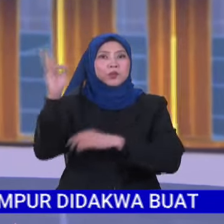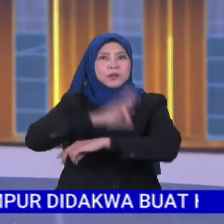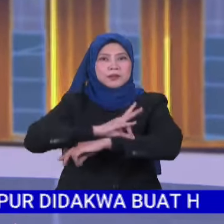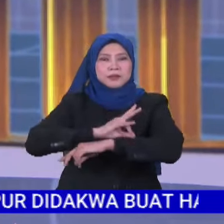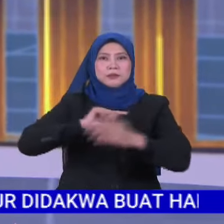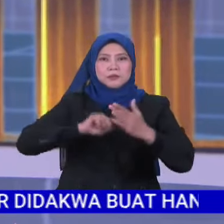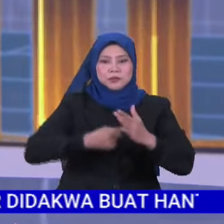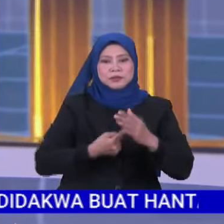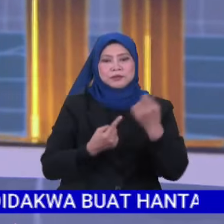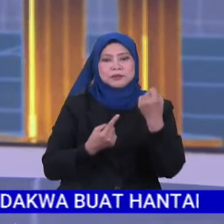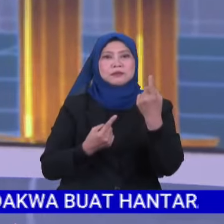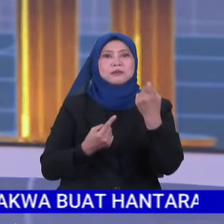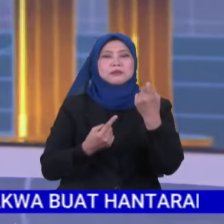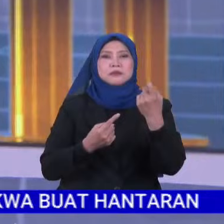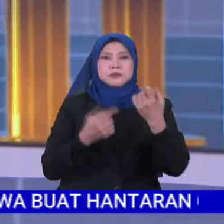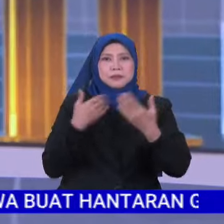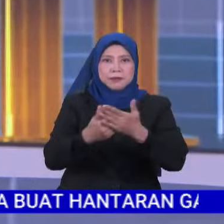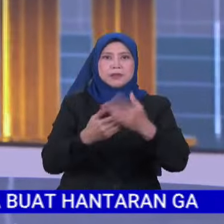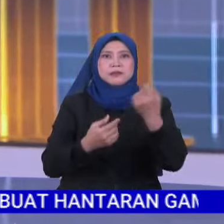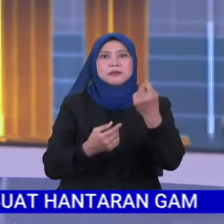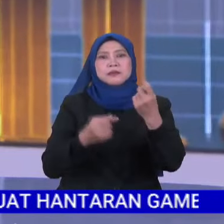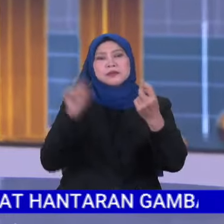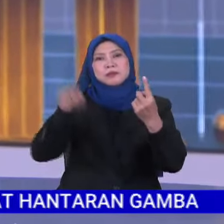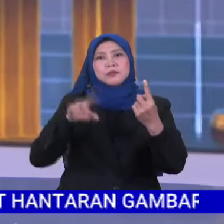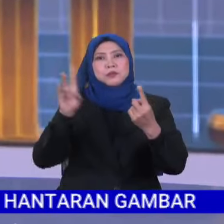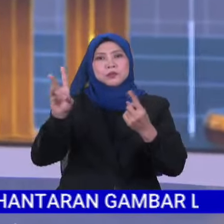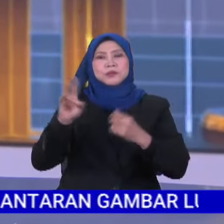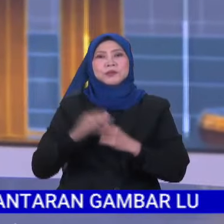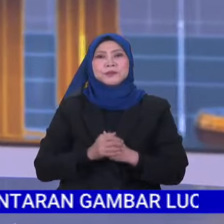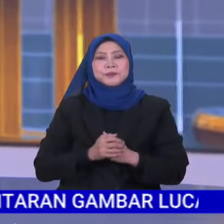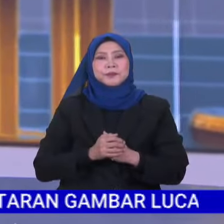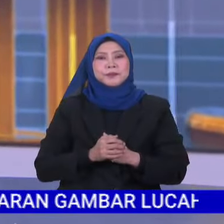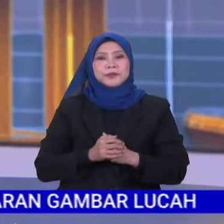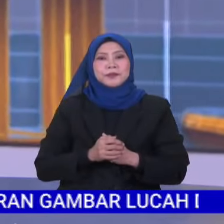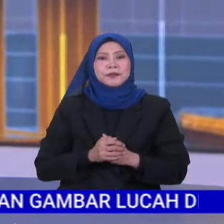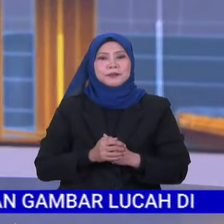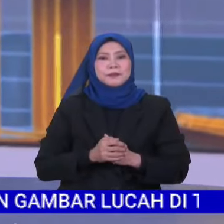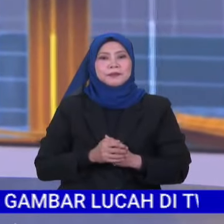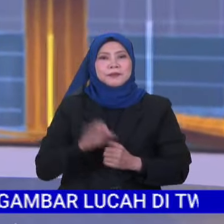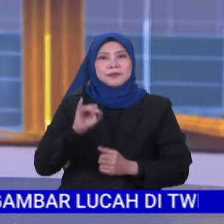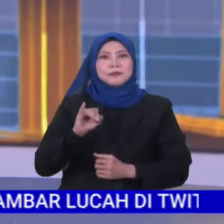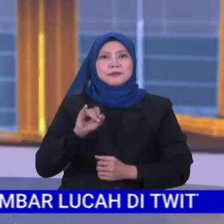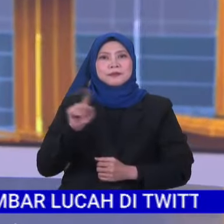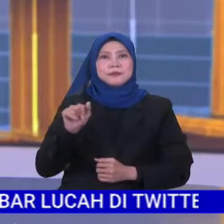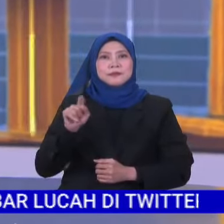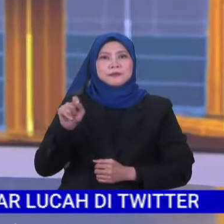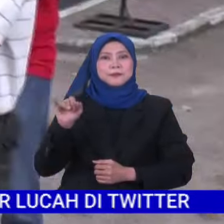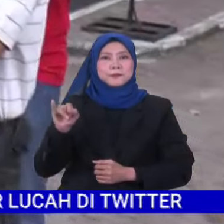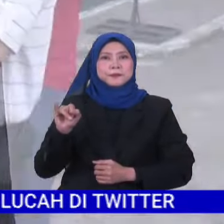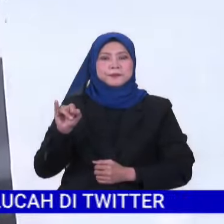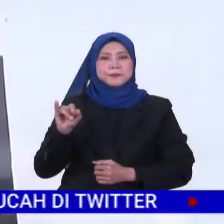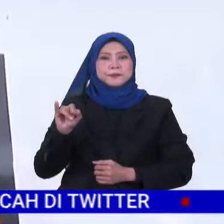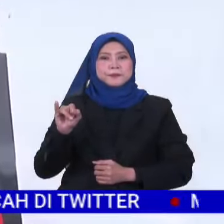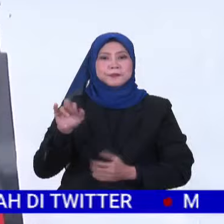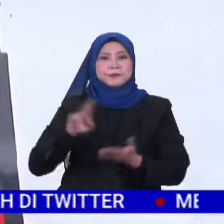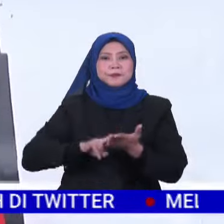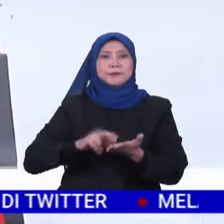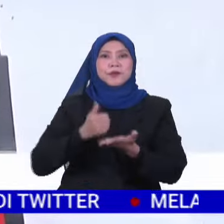hari ini hingga 11 Juli printer Iman dikeluarkan penolong pendaftar nurizzati Muhammad Zahri